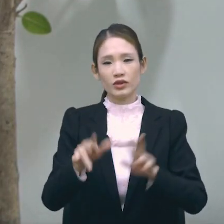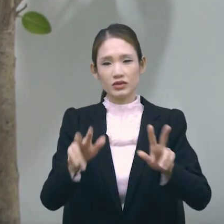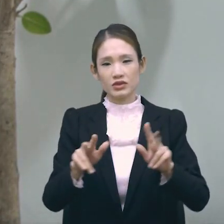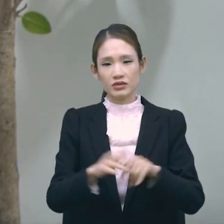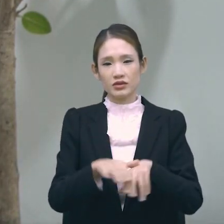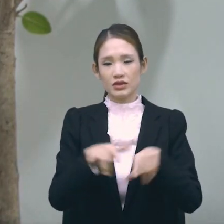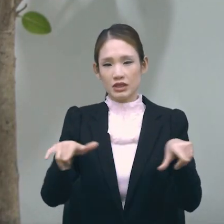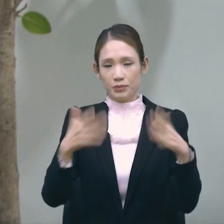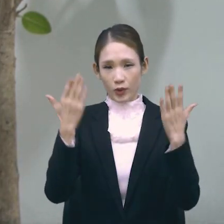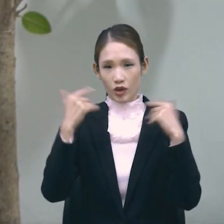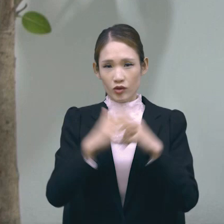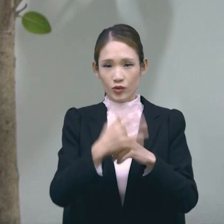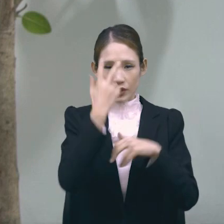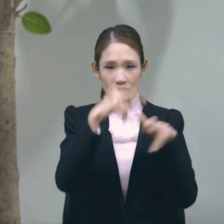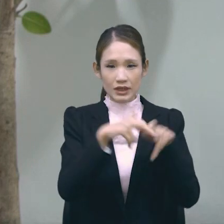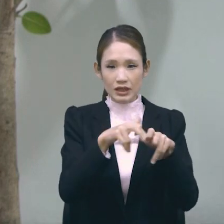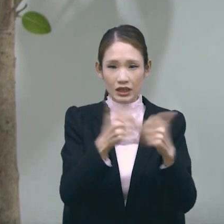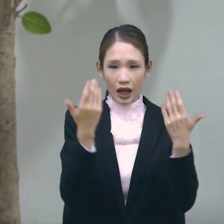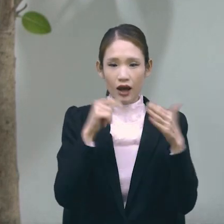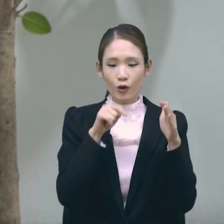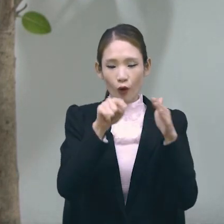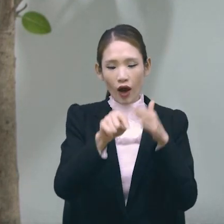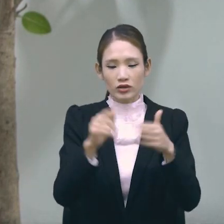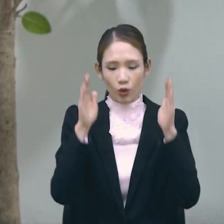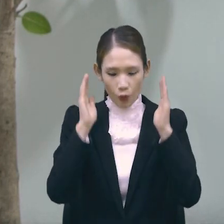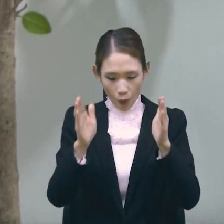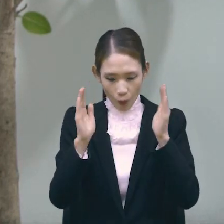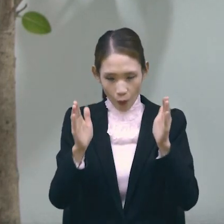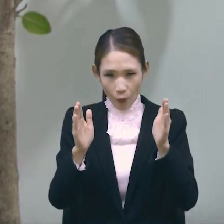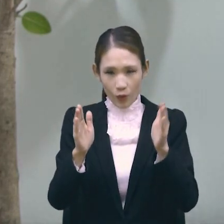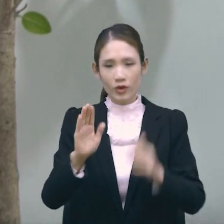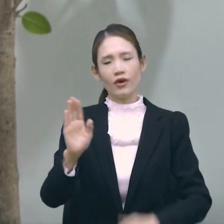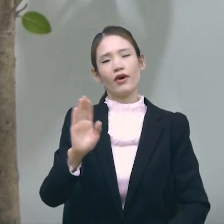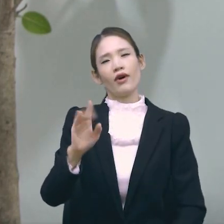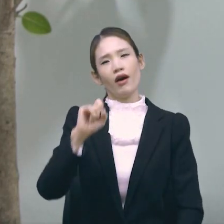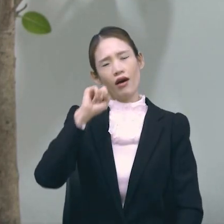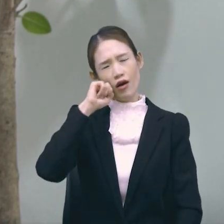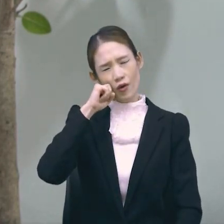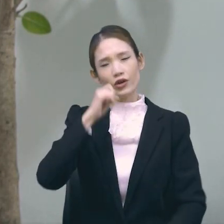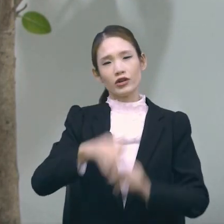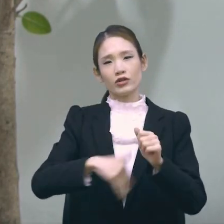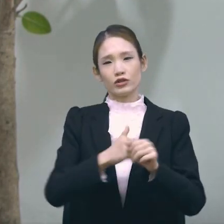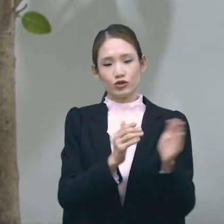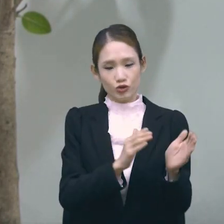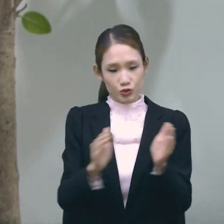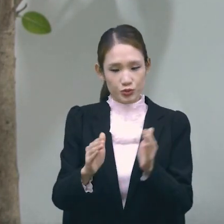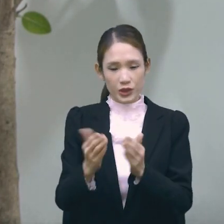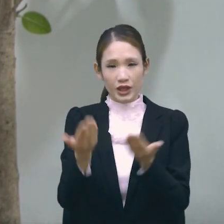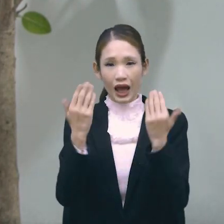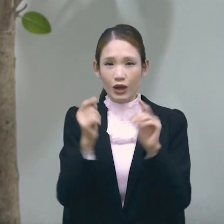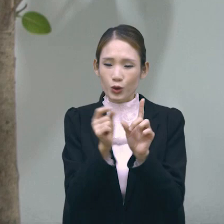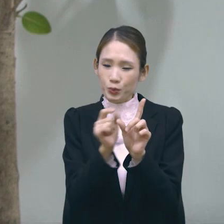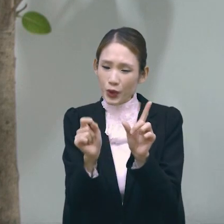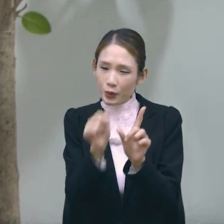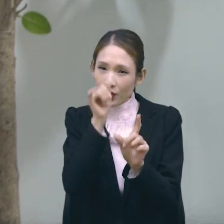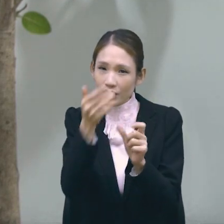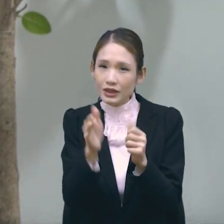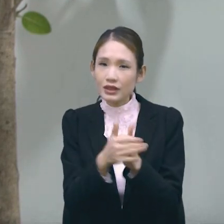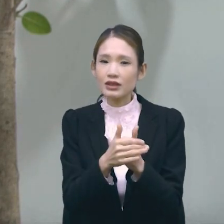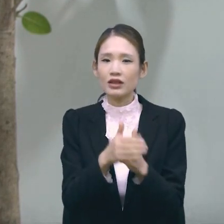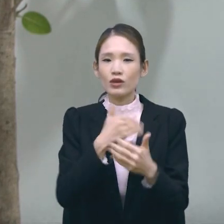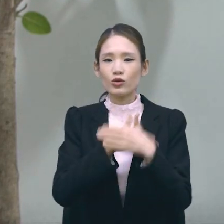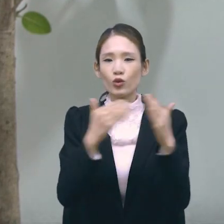현재 그냥 일반 학교에 시각장애 아이들이 가서 공부를 한다는 것은 굉장히 어려운 일이에요. 준비된 학교가 일부 있긴 하나